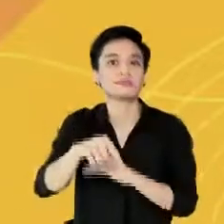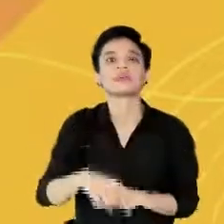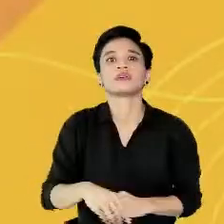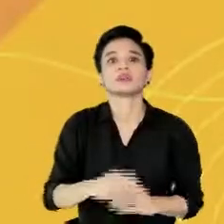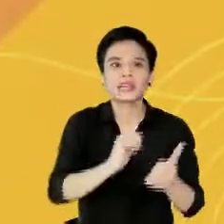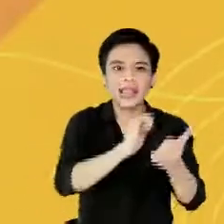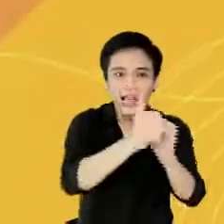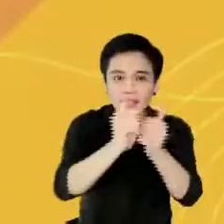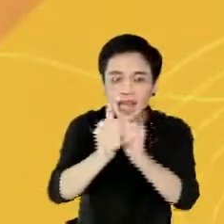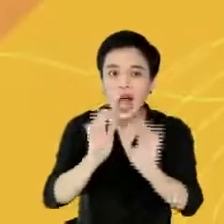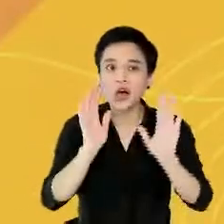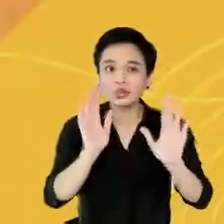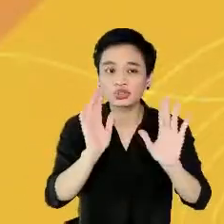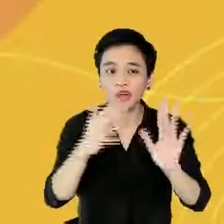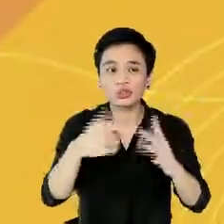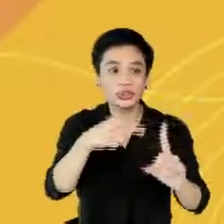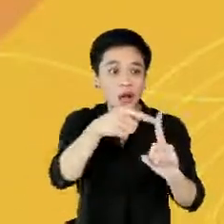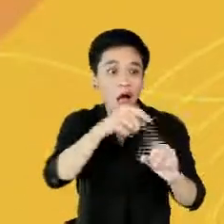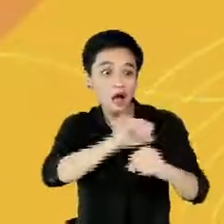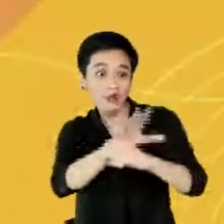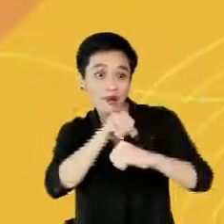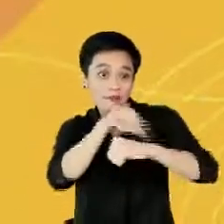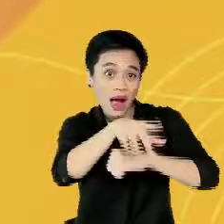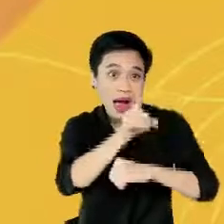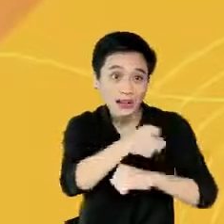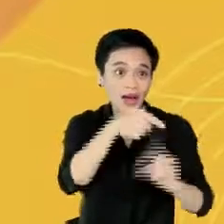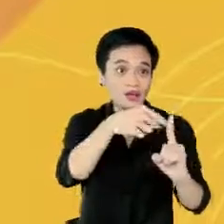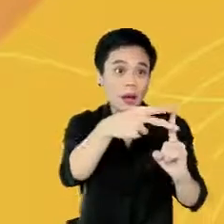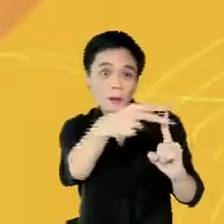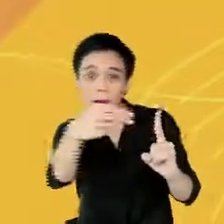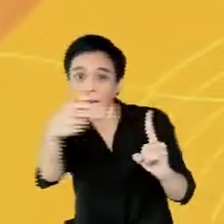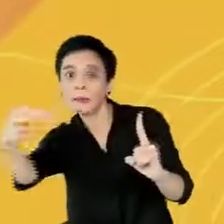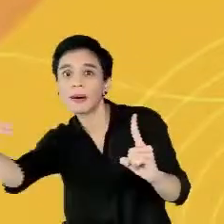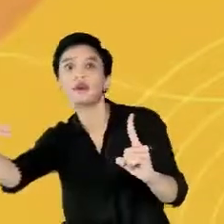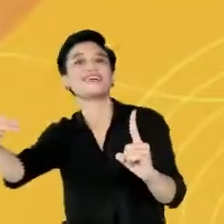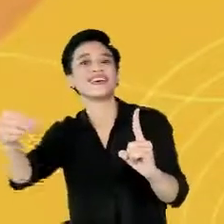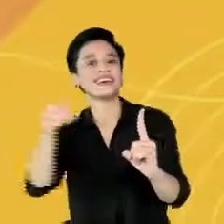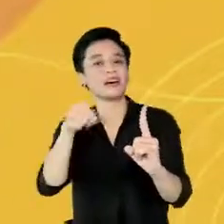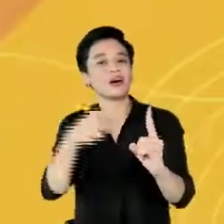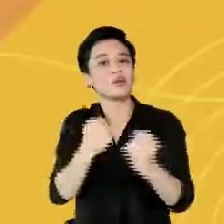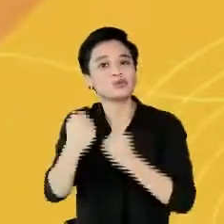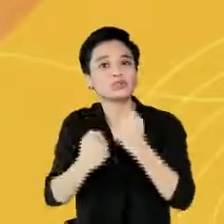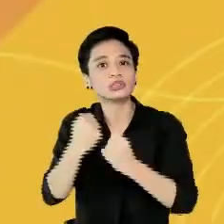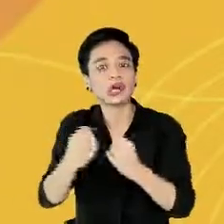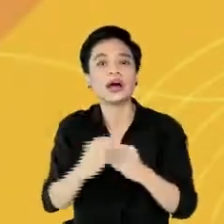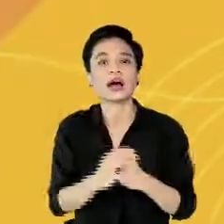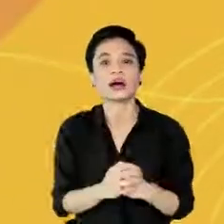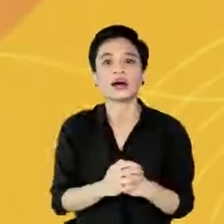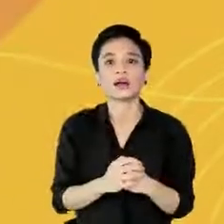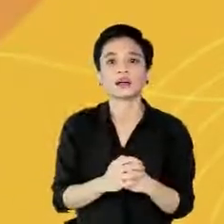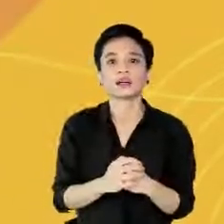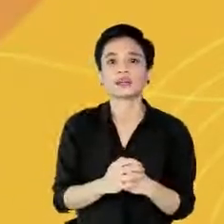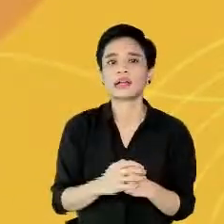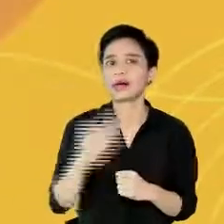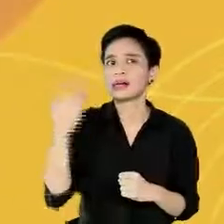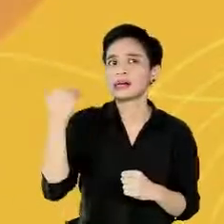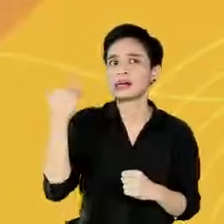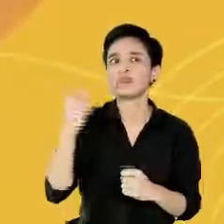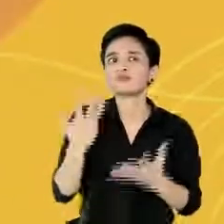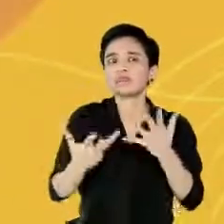masing-masing pun kita taruh bahwa tenaga kita sempatkan kemarin yang diperbantukan itu bisa